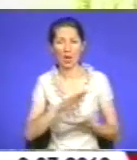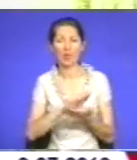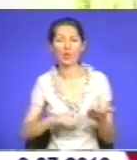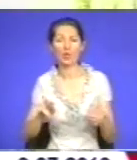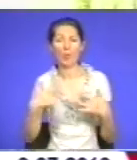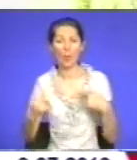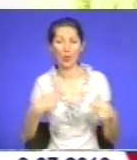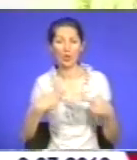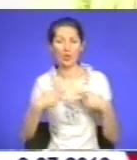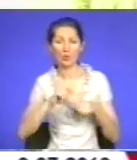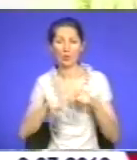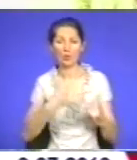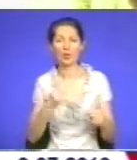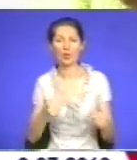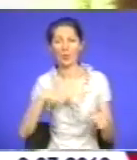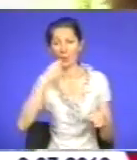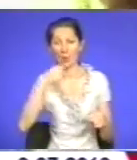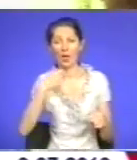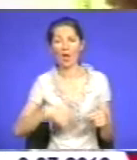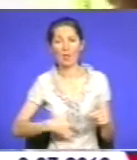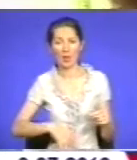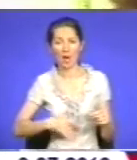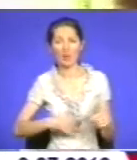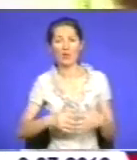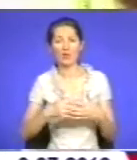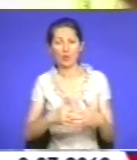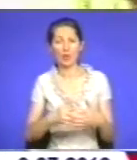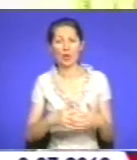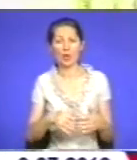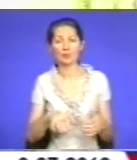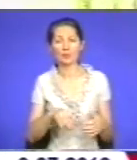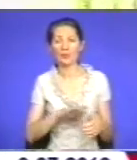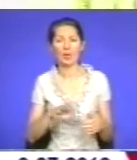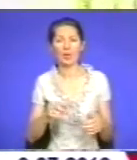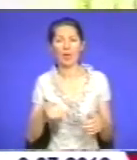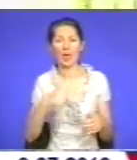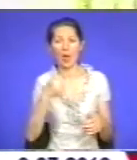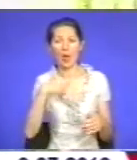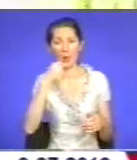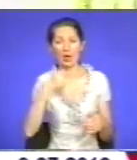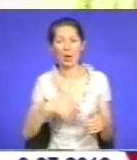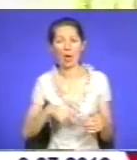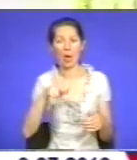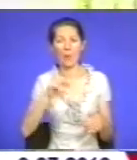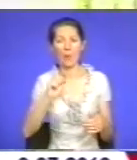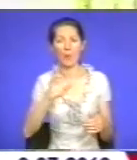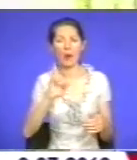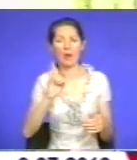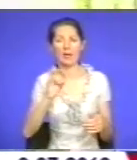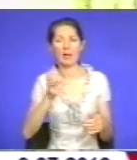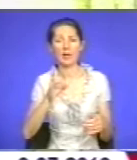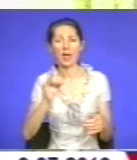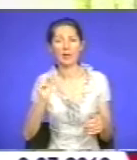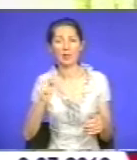порушенням травлення, так, і здуттям, і дискомфортом. І неперетравлюм, і панкреатитом, і гастритом, чого